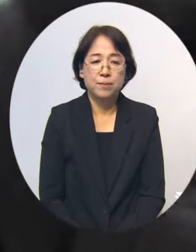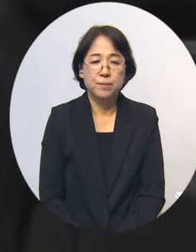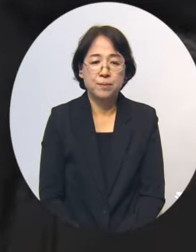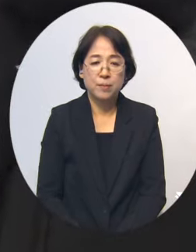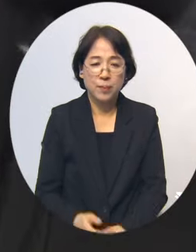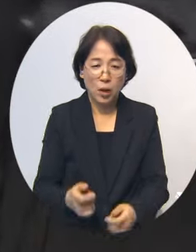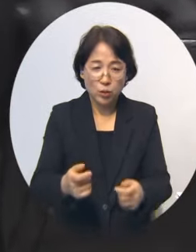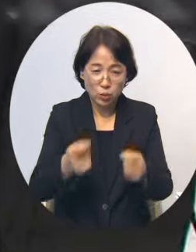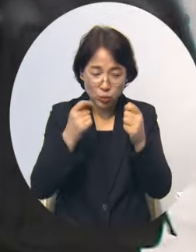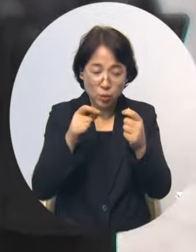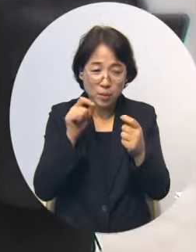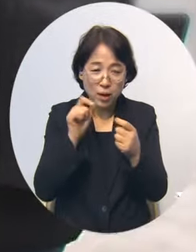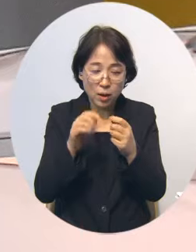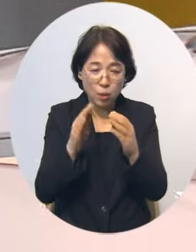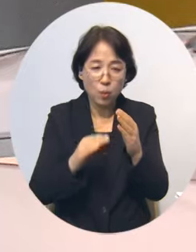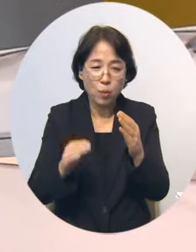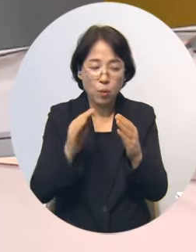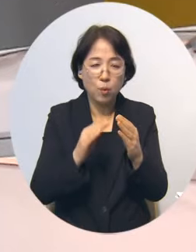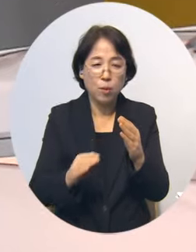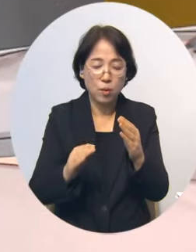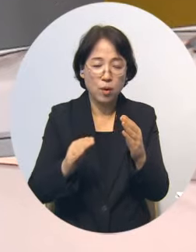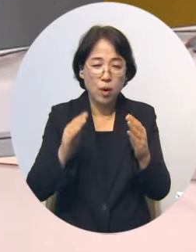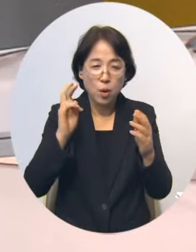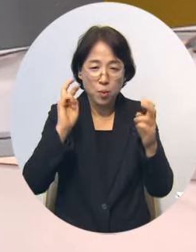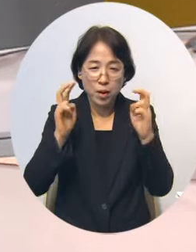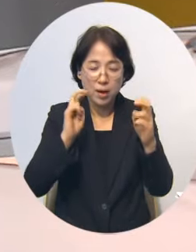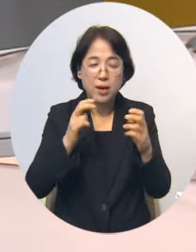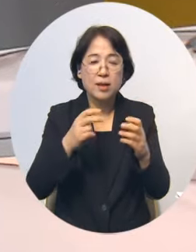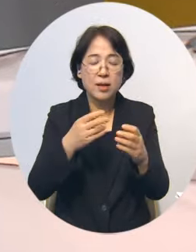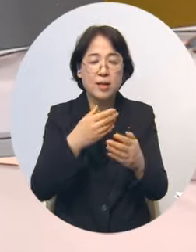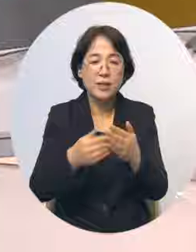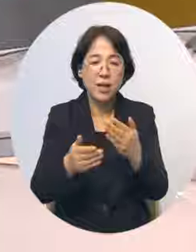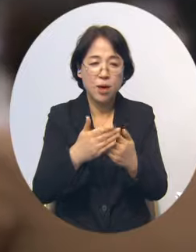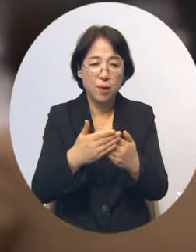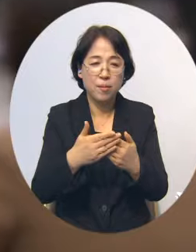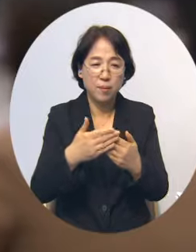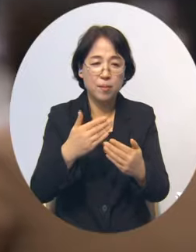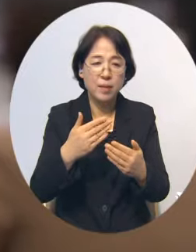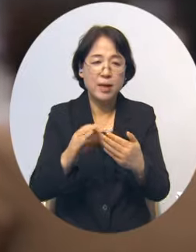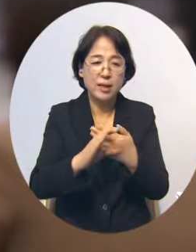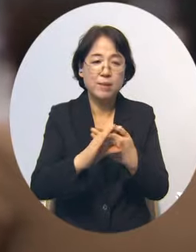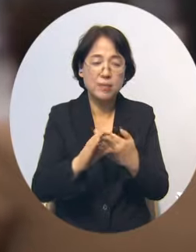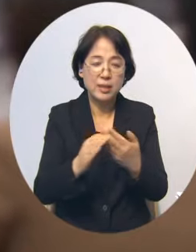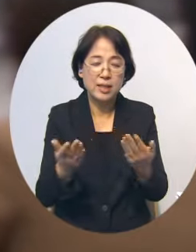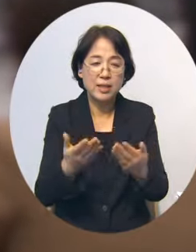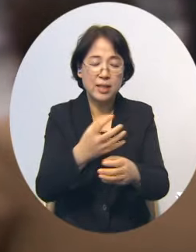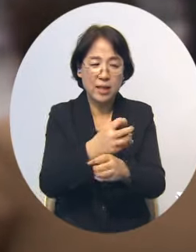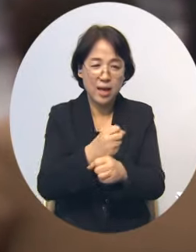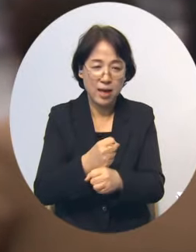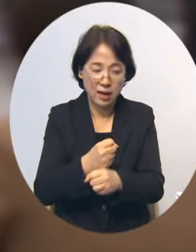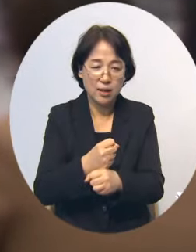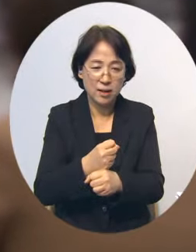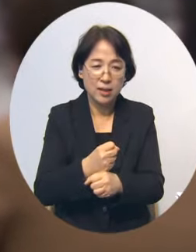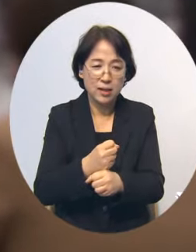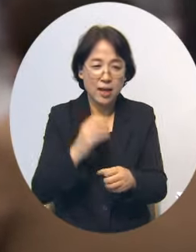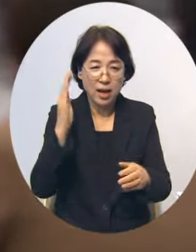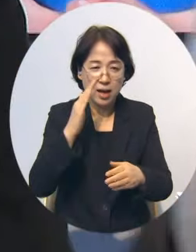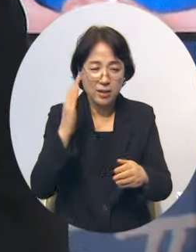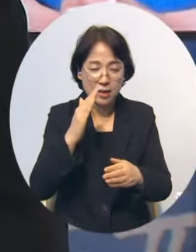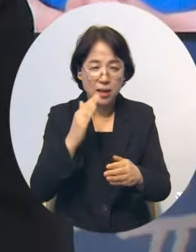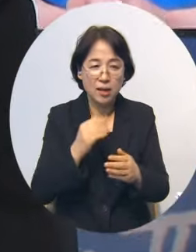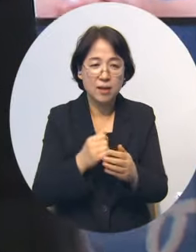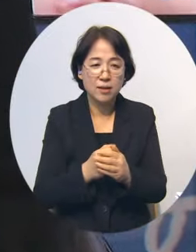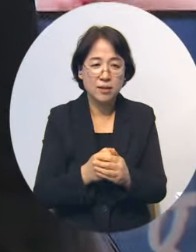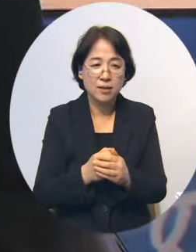졸업을 앞두고 공기업 체험명 인턴으로 선발된 대학생 정유진 씨 인턴 활동을 통해 막연히 머릿속으로만